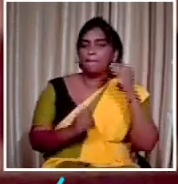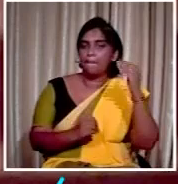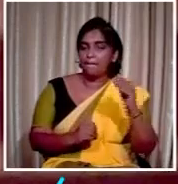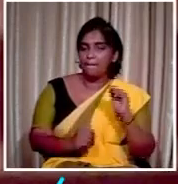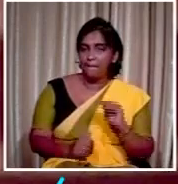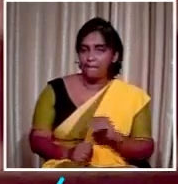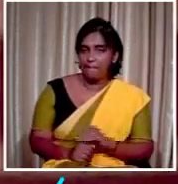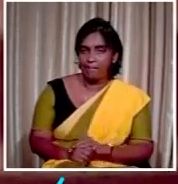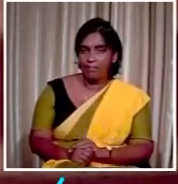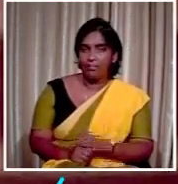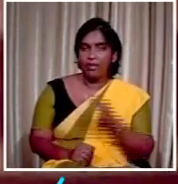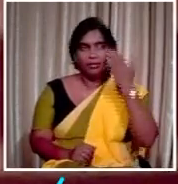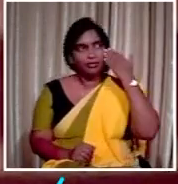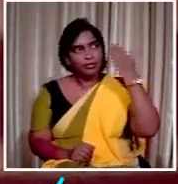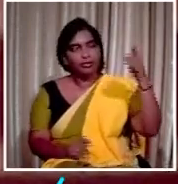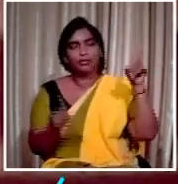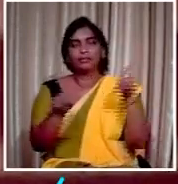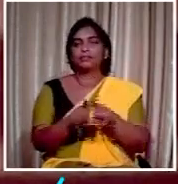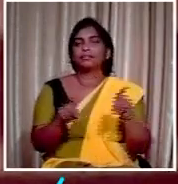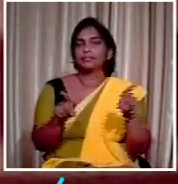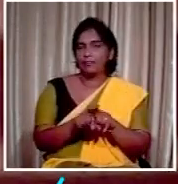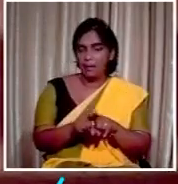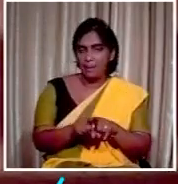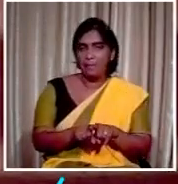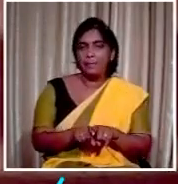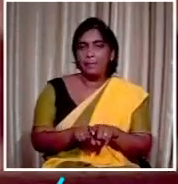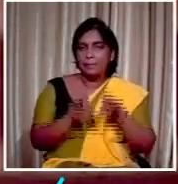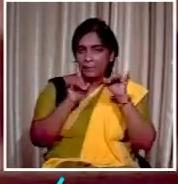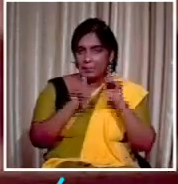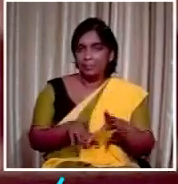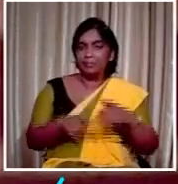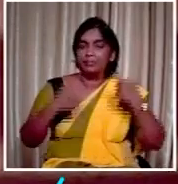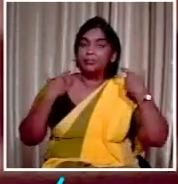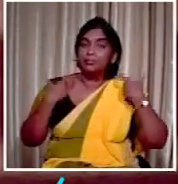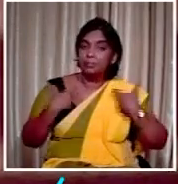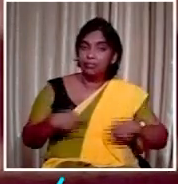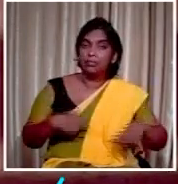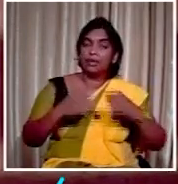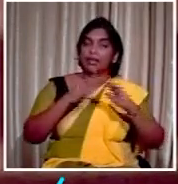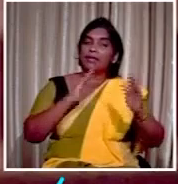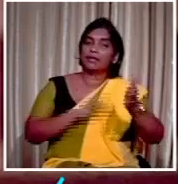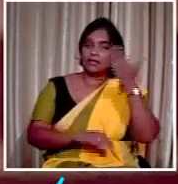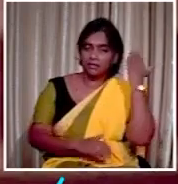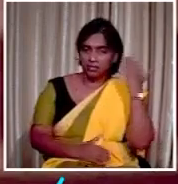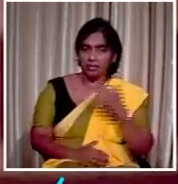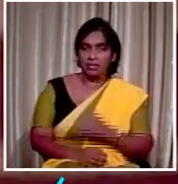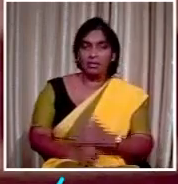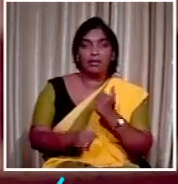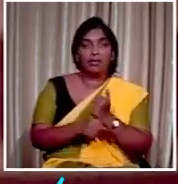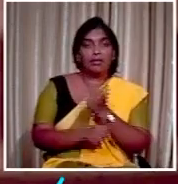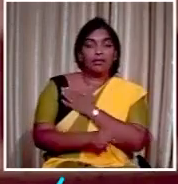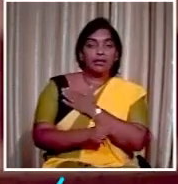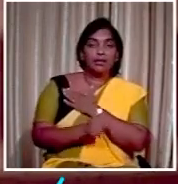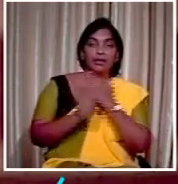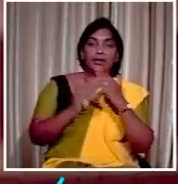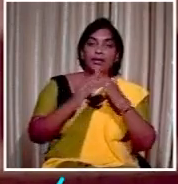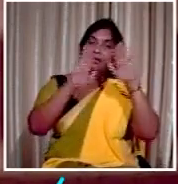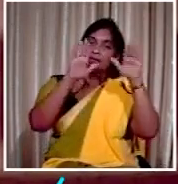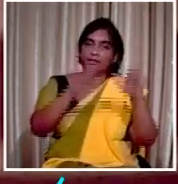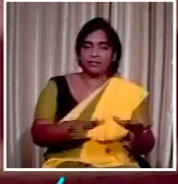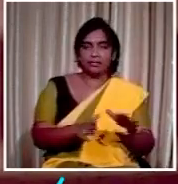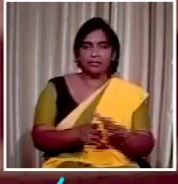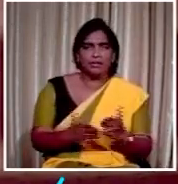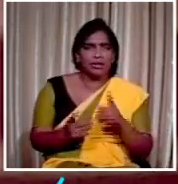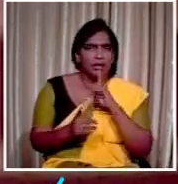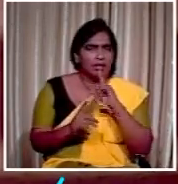මට මේගොල්ලන්ව දැක්කමත් එහෙම හිතෙනවා මේලන් කියනවා මහින්ද රාජපක්ෂ ගෝ හෝම් ගෝට ස්ටේ හෝම්